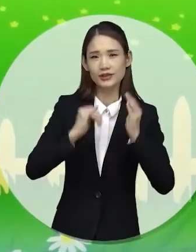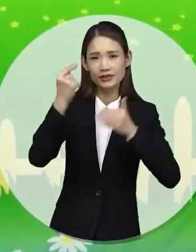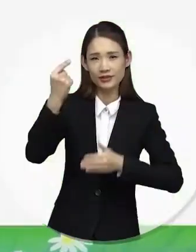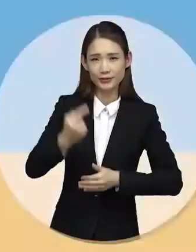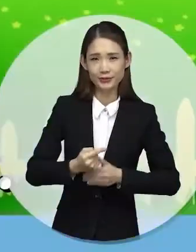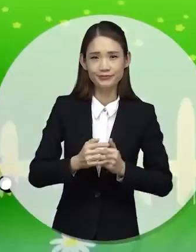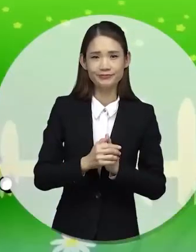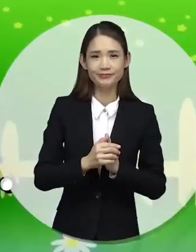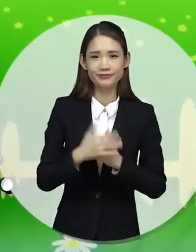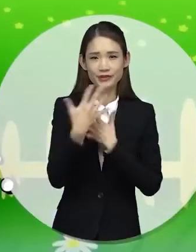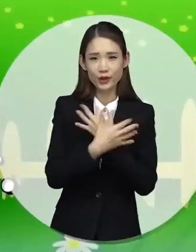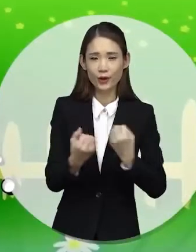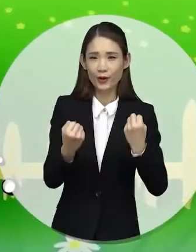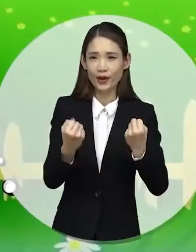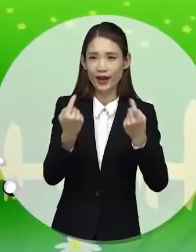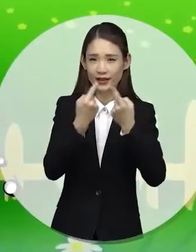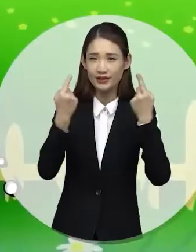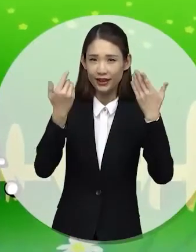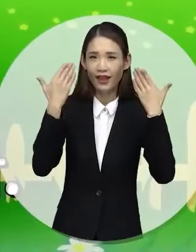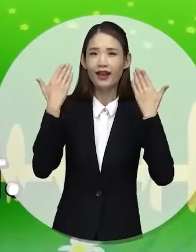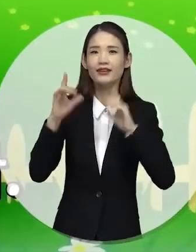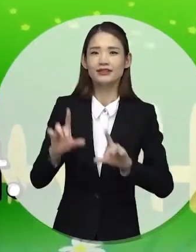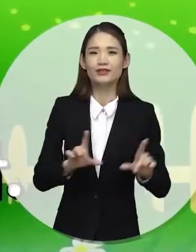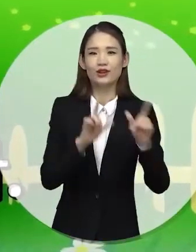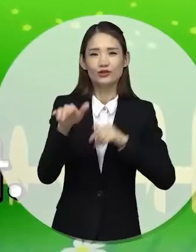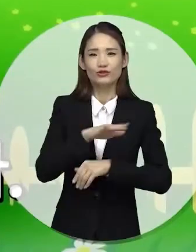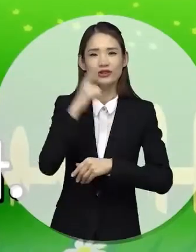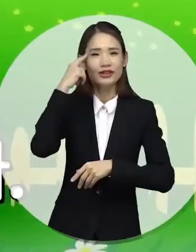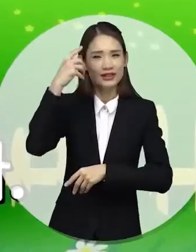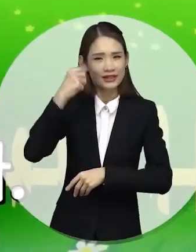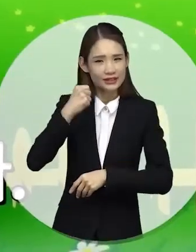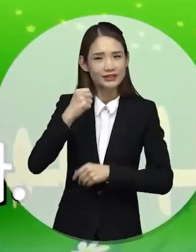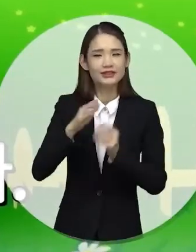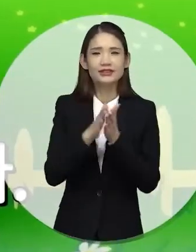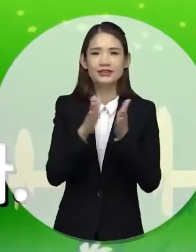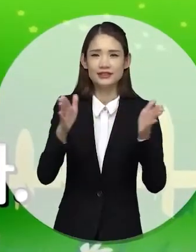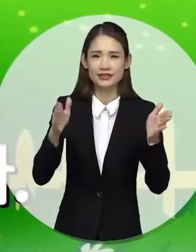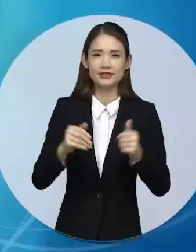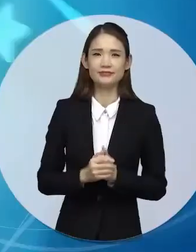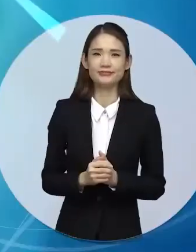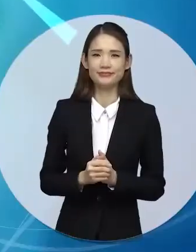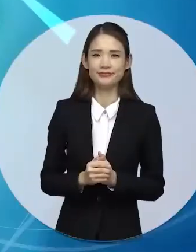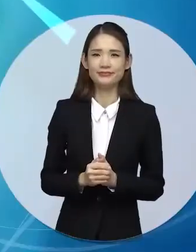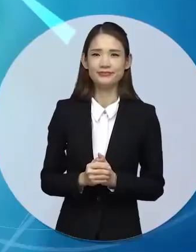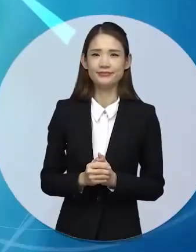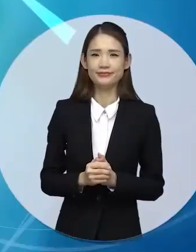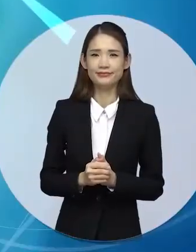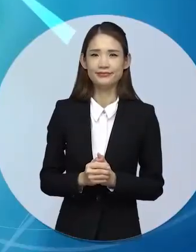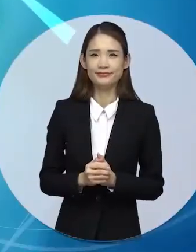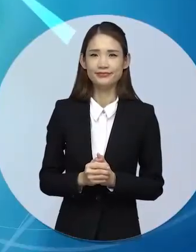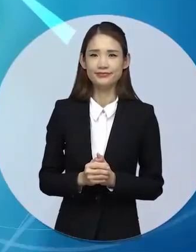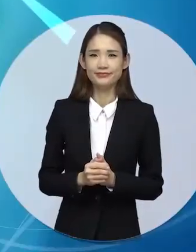않을까요? 건강한 대학생활, 우리의 인식에서 시작합니다.